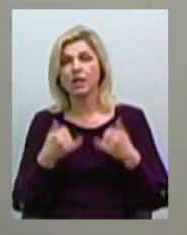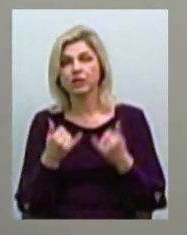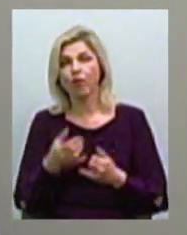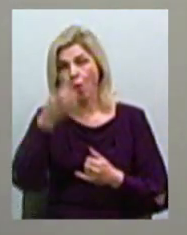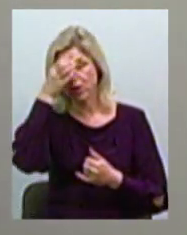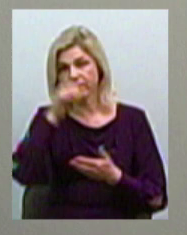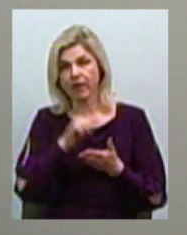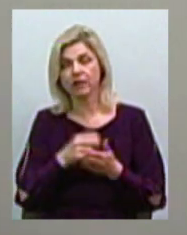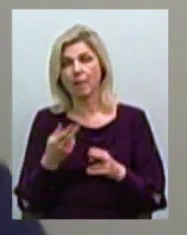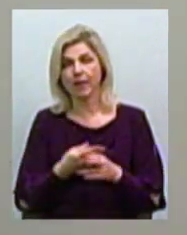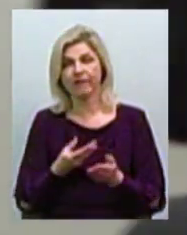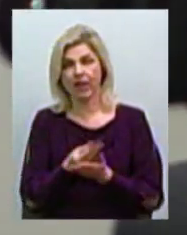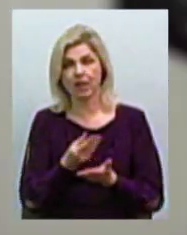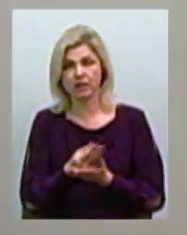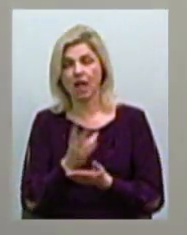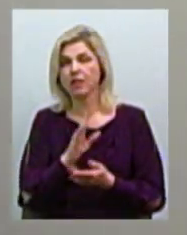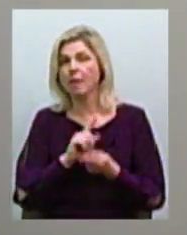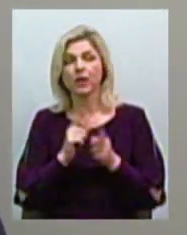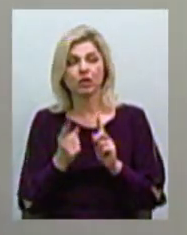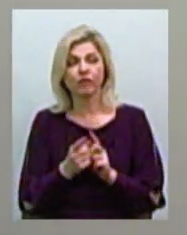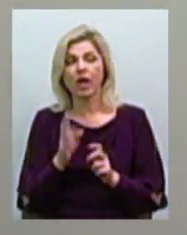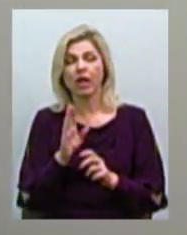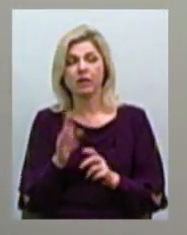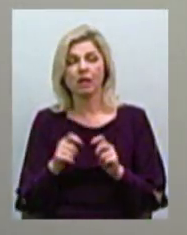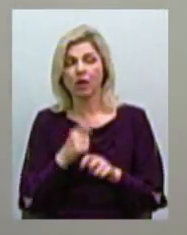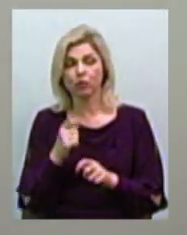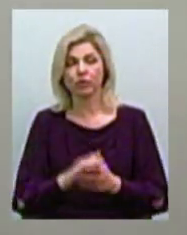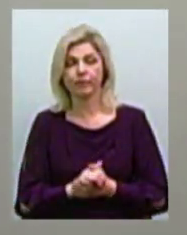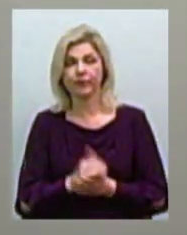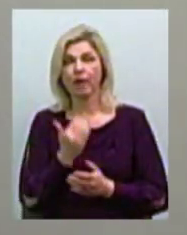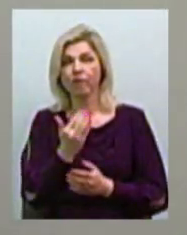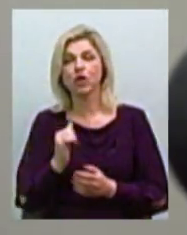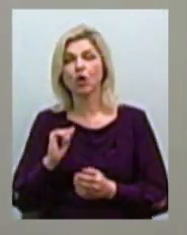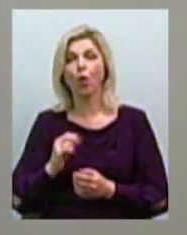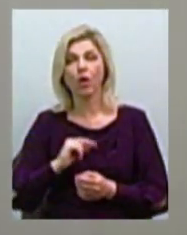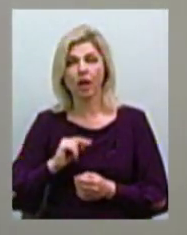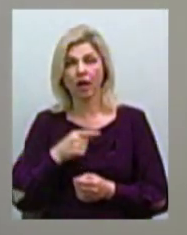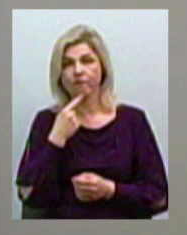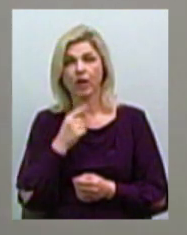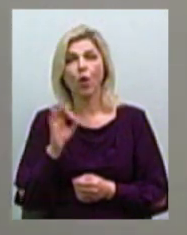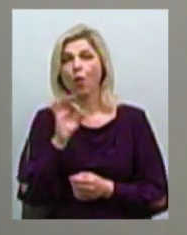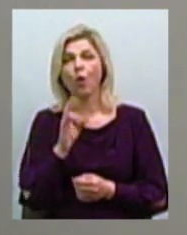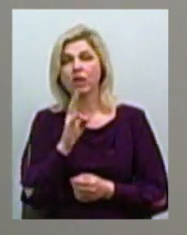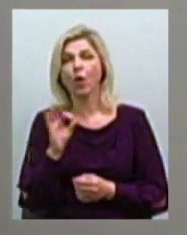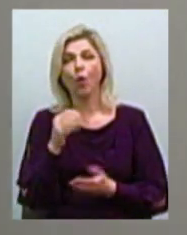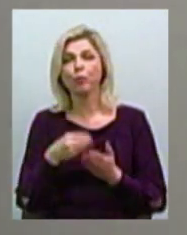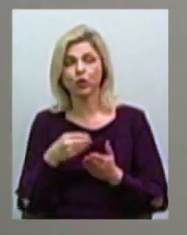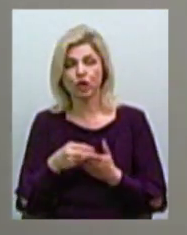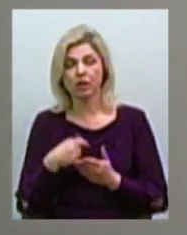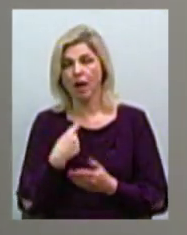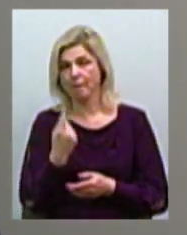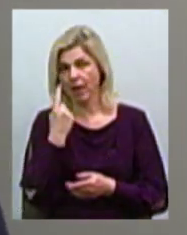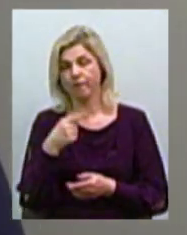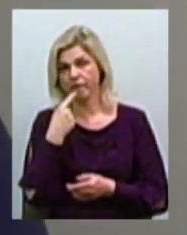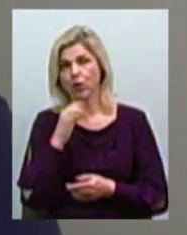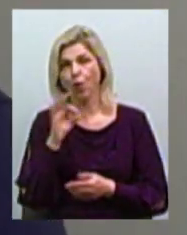без финансирования нормально. Понимаете, не превращайте, не ловите хайп на том, ваши, где его нет. Ваши коллеги говорят не о бюджете, а снятии Виктория Викторовича. А я сегодня говорю прежде всего о бюджете. Я, вот